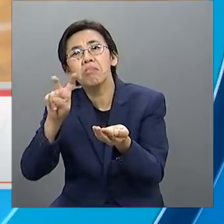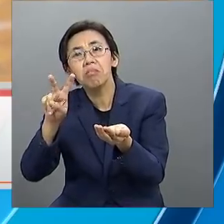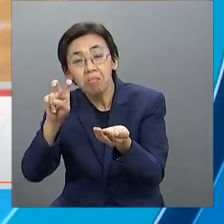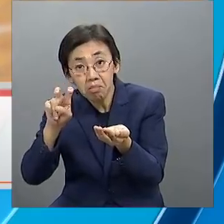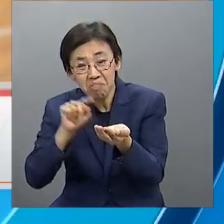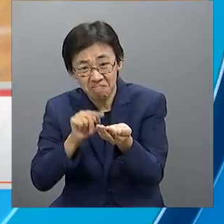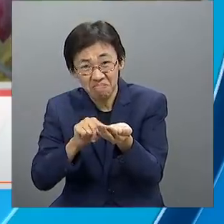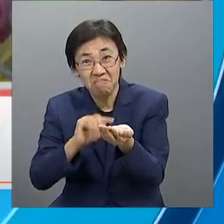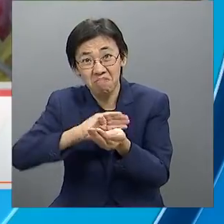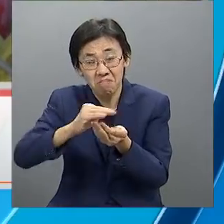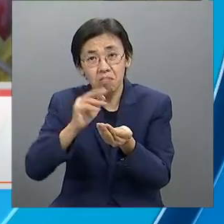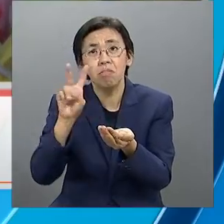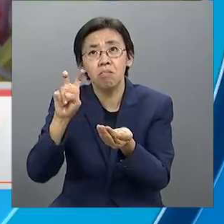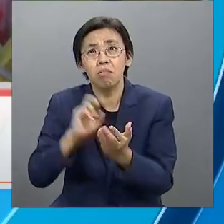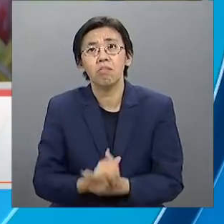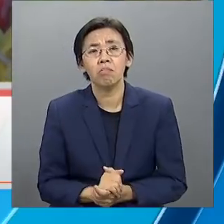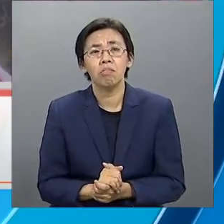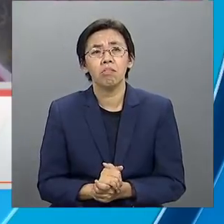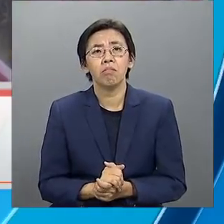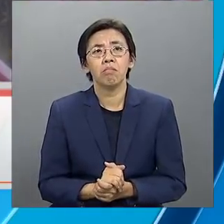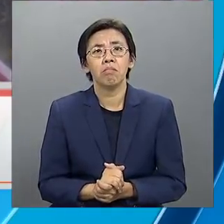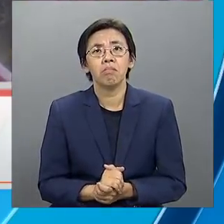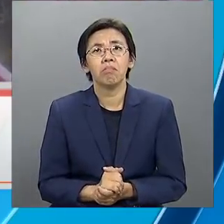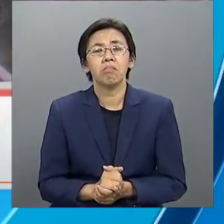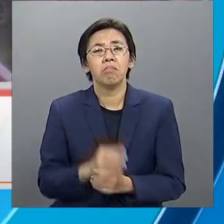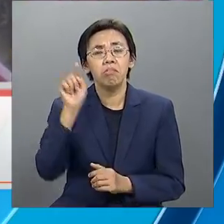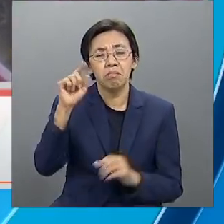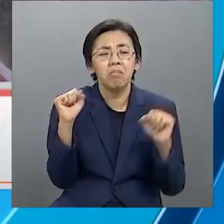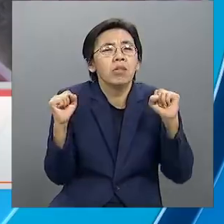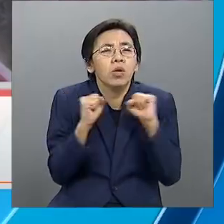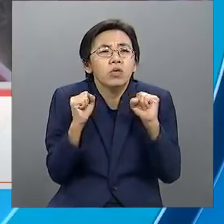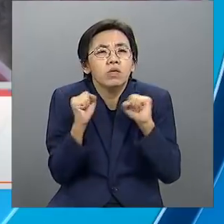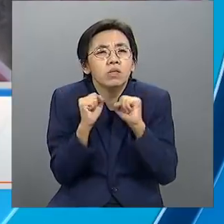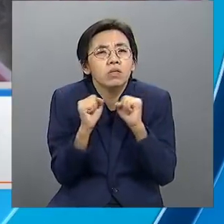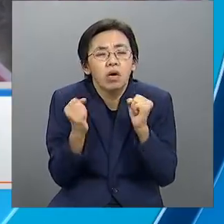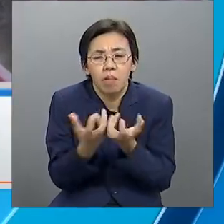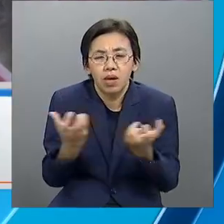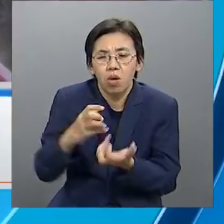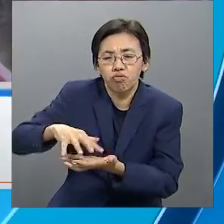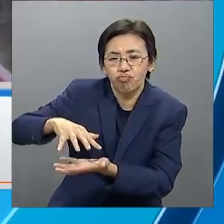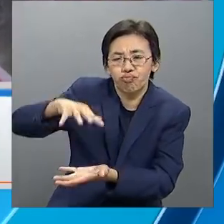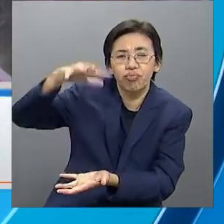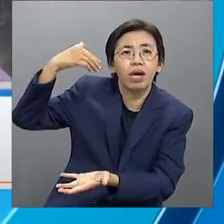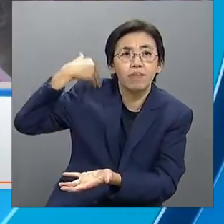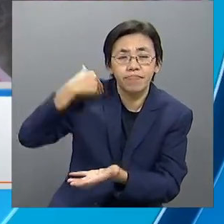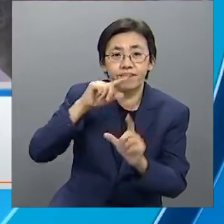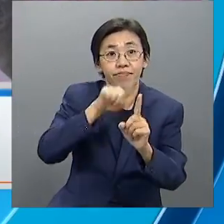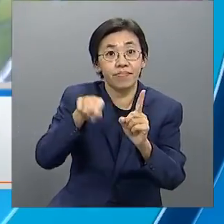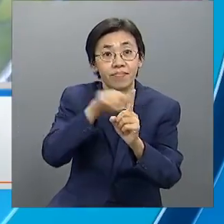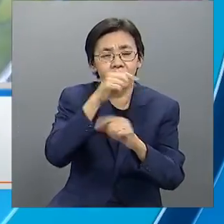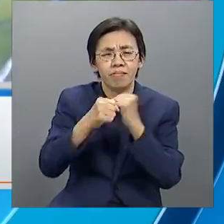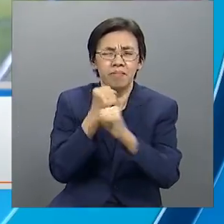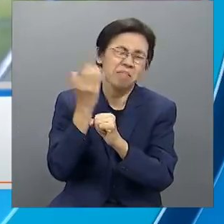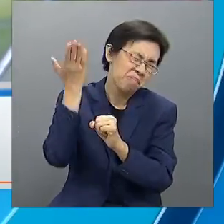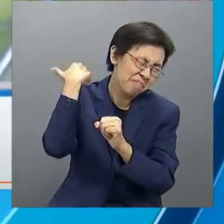มฮะแต่ว่าในขณะเดียวกันถ้าเกิดว่าเมืองหนาวเนี่ยเขาก็จะมีผลผลิตที่ล้นตลาดเหมือนกันผมเคยไปอังกฤษเมื่อหลายปีก่อนเนี่ยตอนนั้นคือไปแบบซ